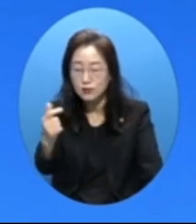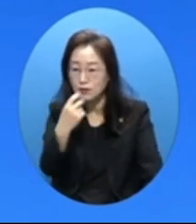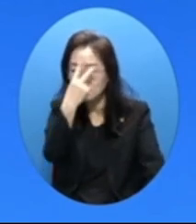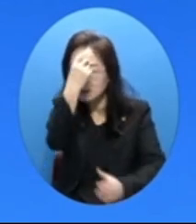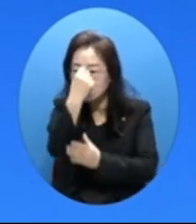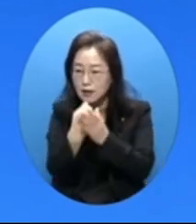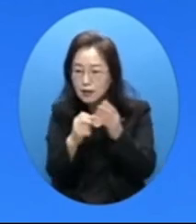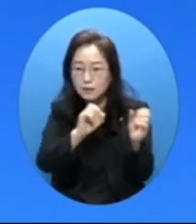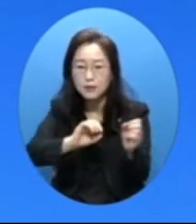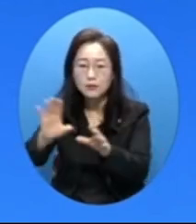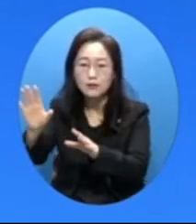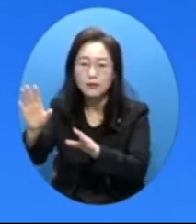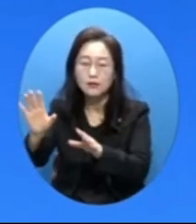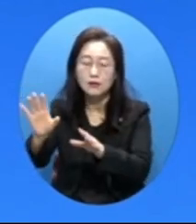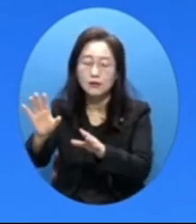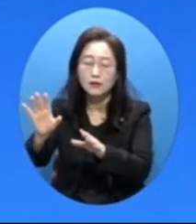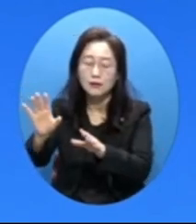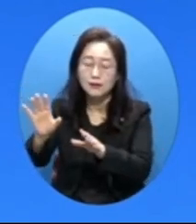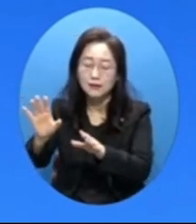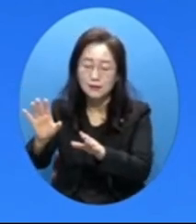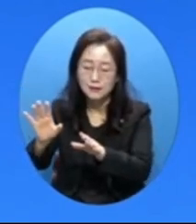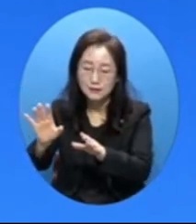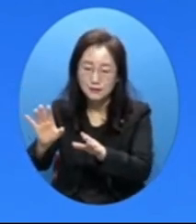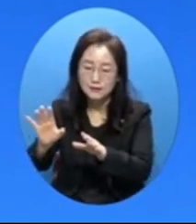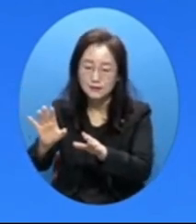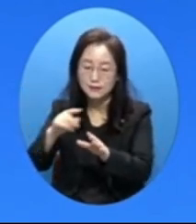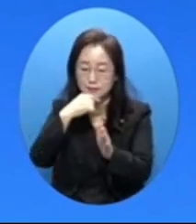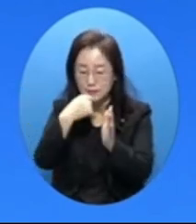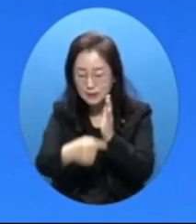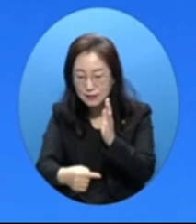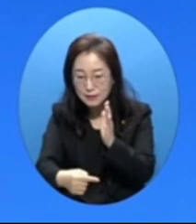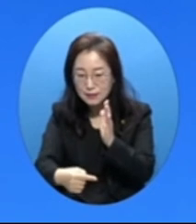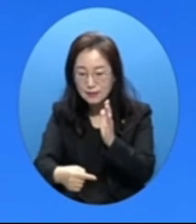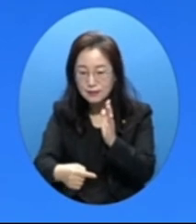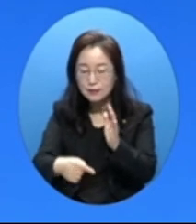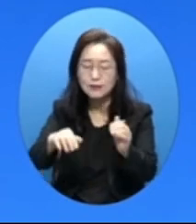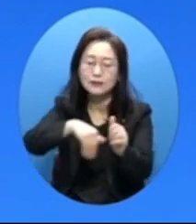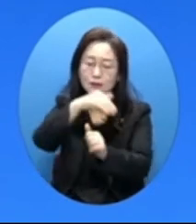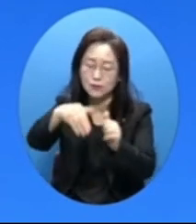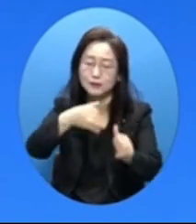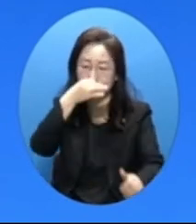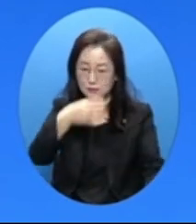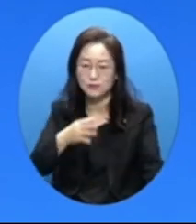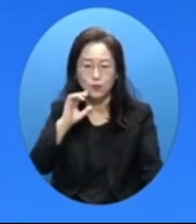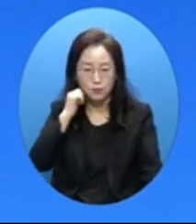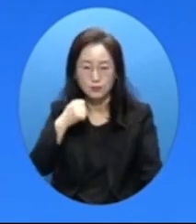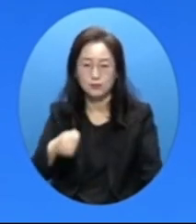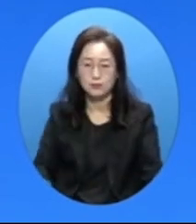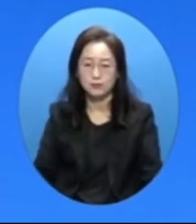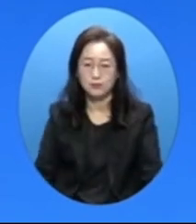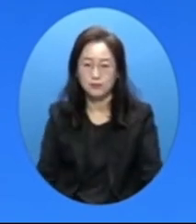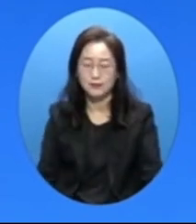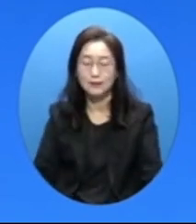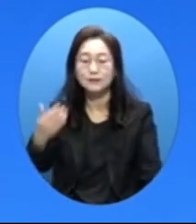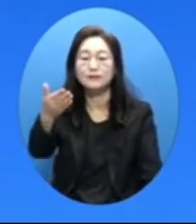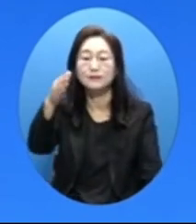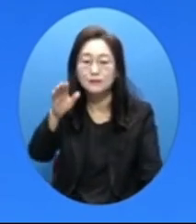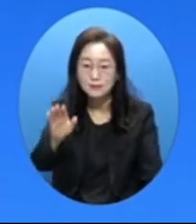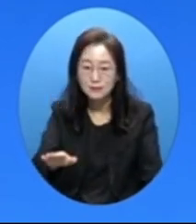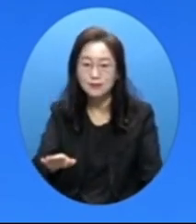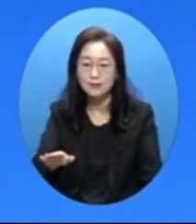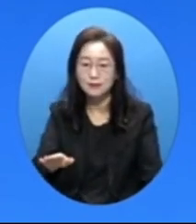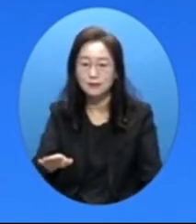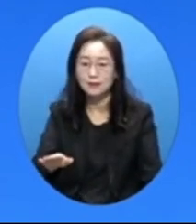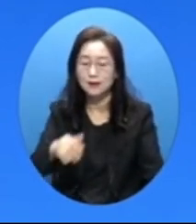버리든지 해야 되는 그러한 힘들고 어려운 상황을 지내야 됐습니다 그러나